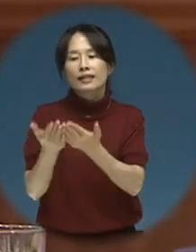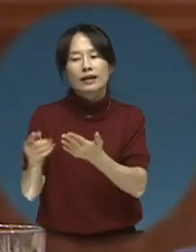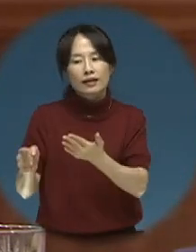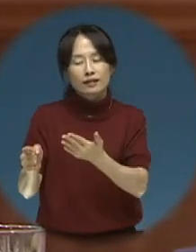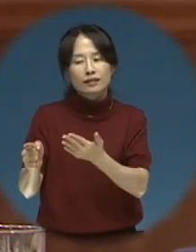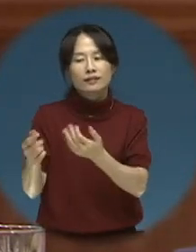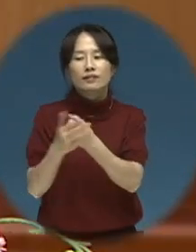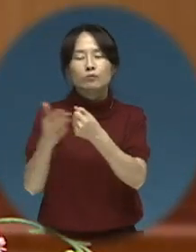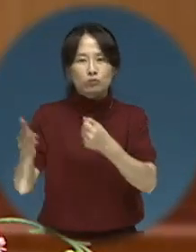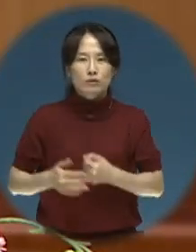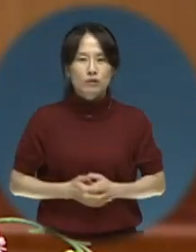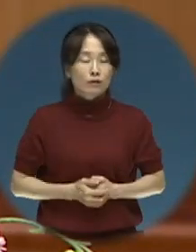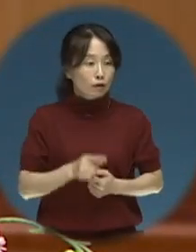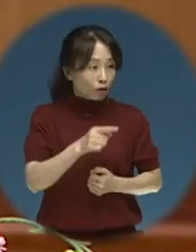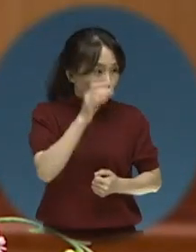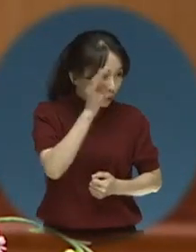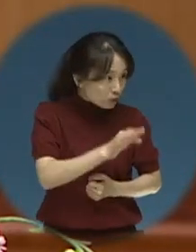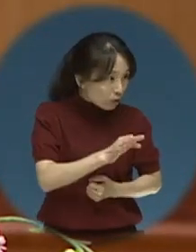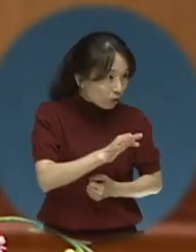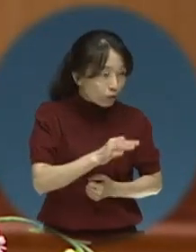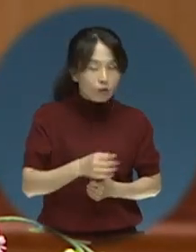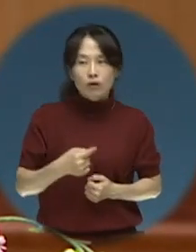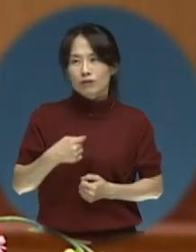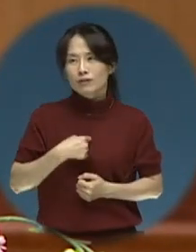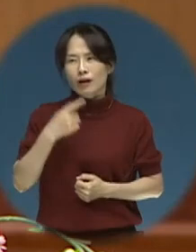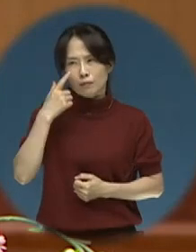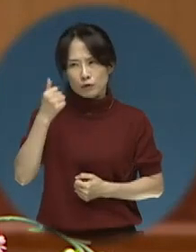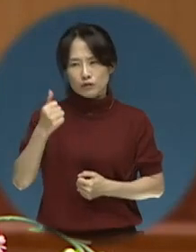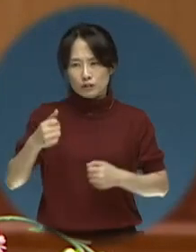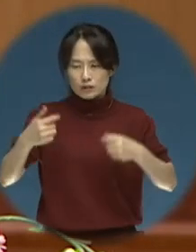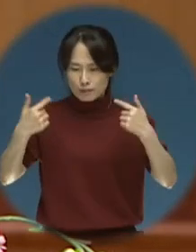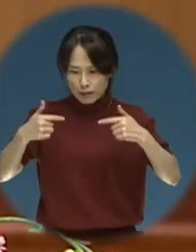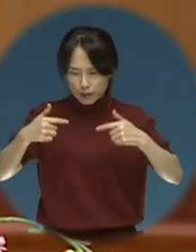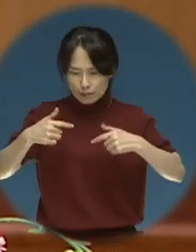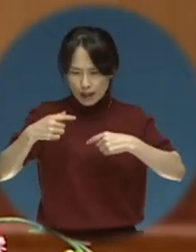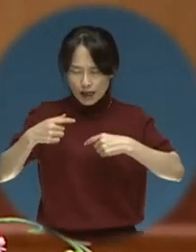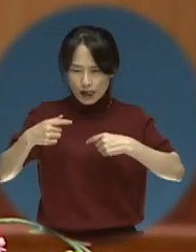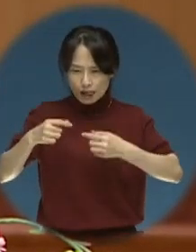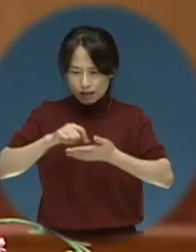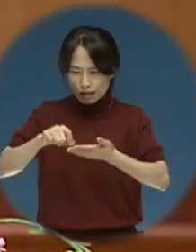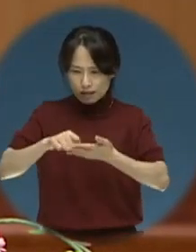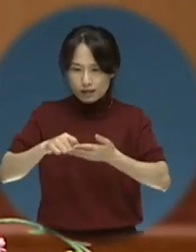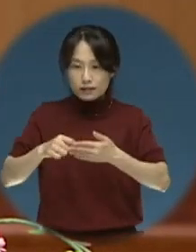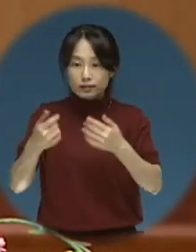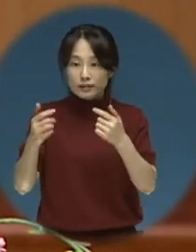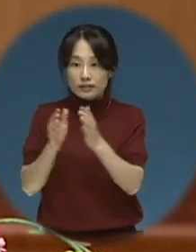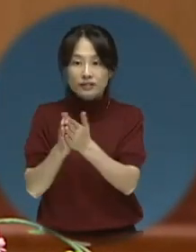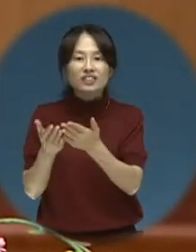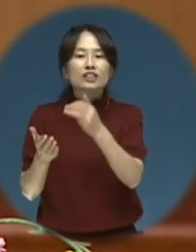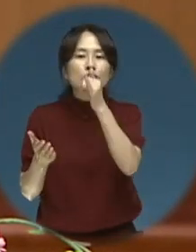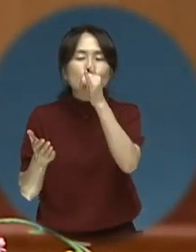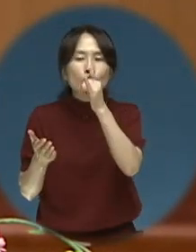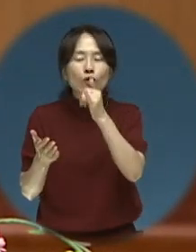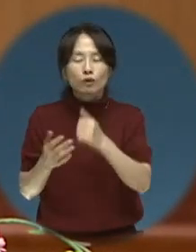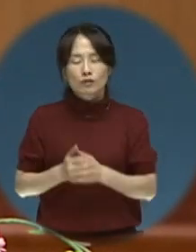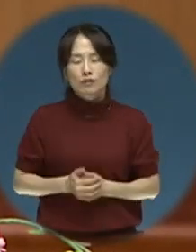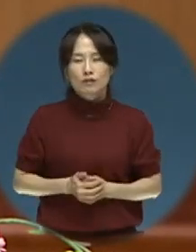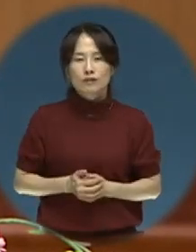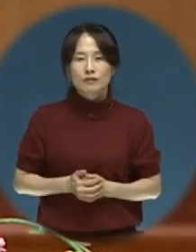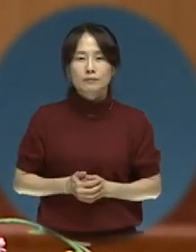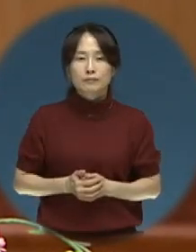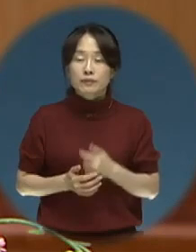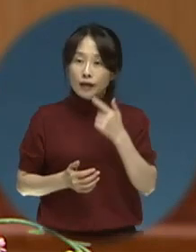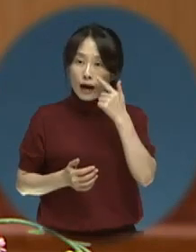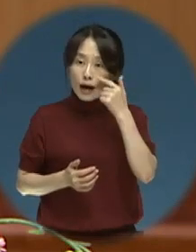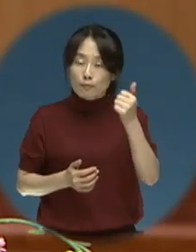그걸 보셨어요? 저희 아버지는 이제 일기를 많이 쓰셨어요. 그런데 예, 예. 저희 아버지는 잠깐 설명을 드리면